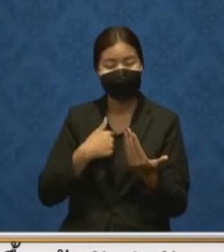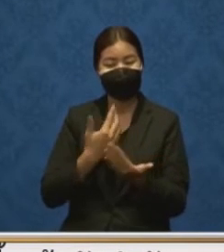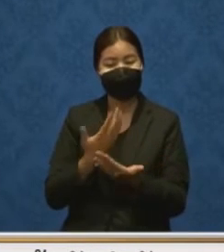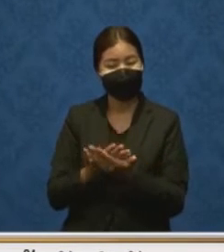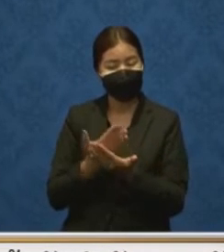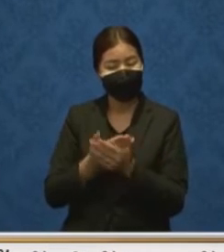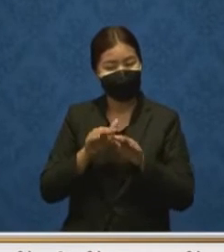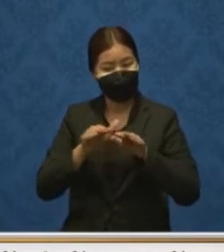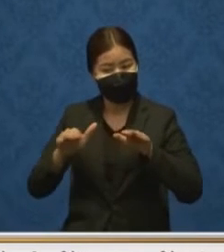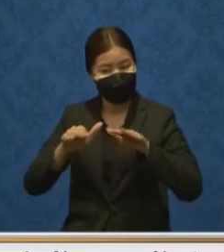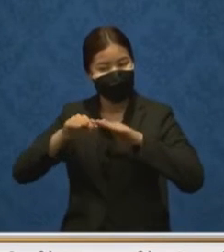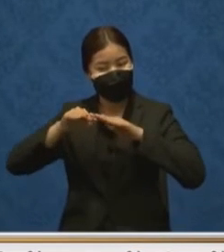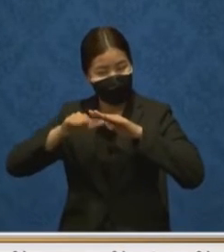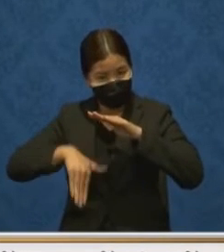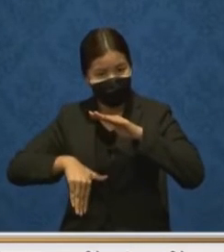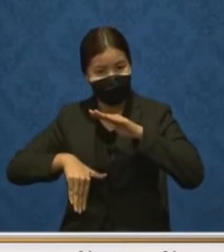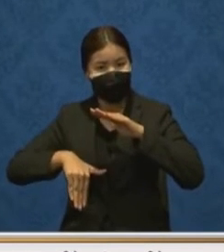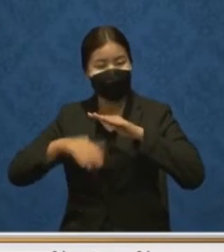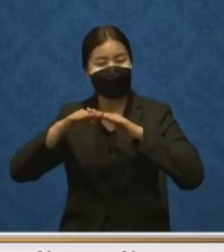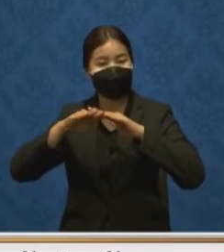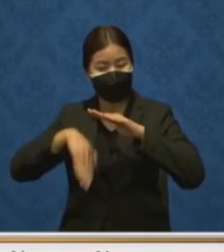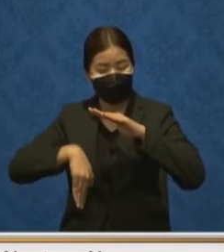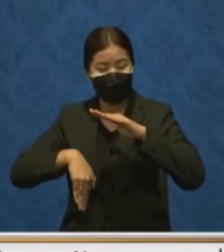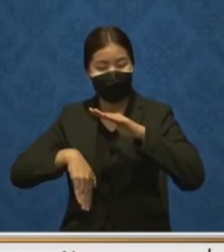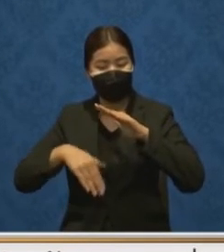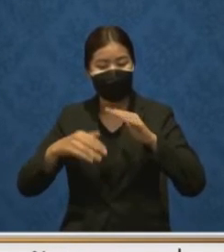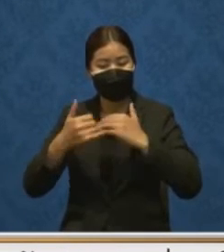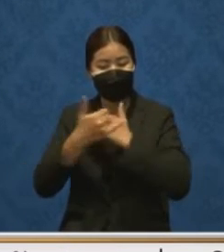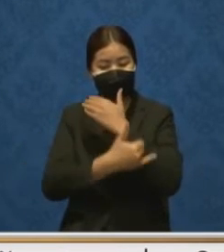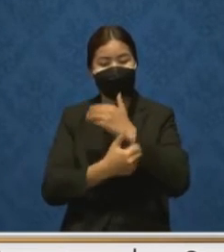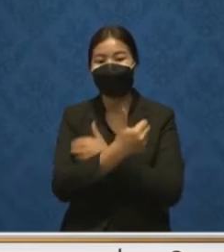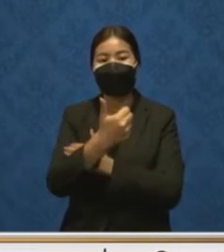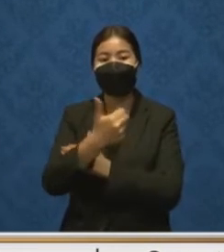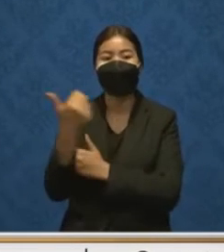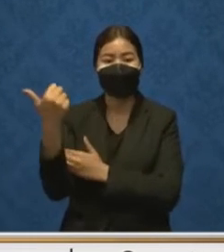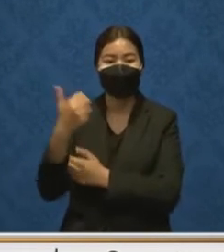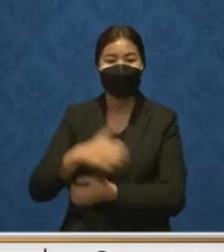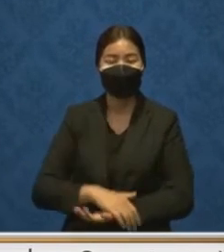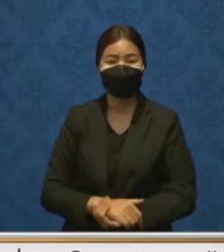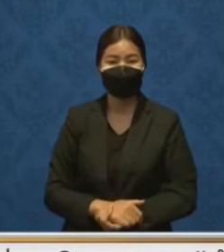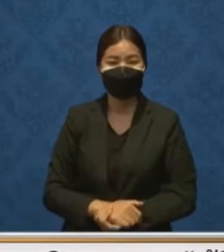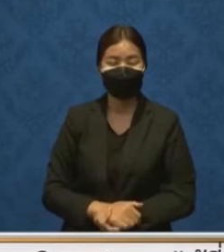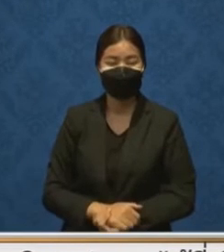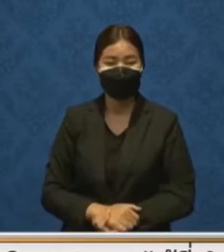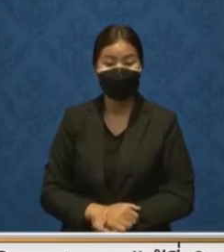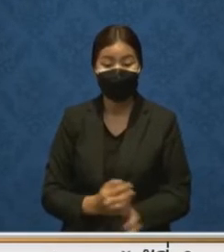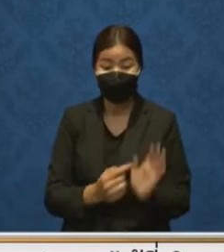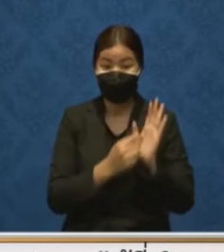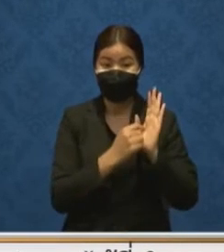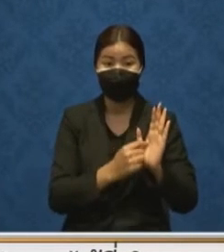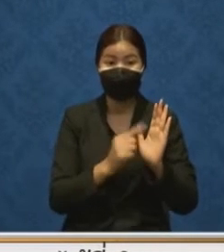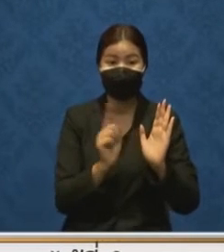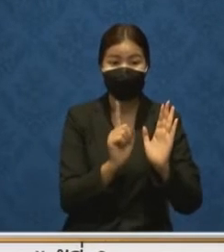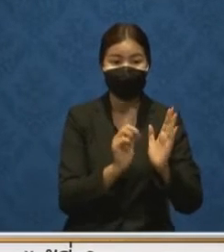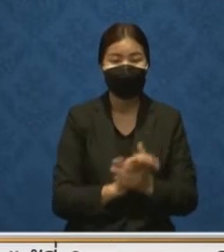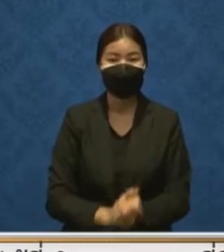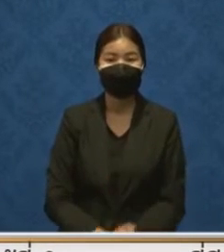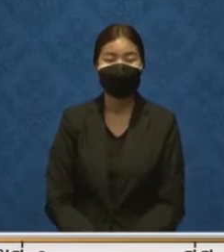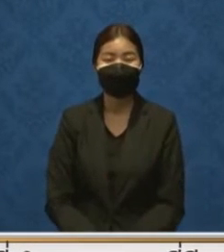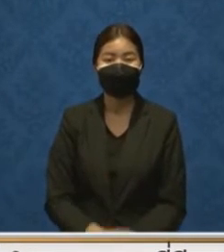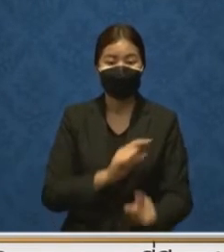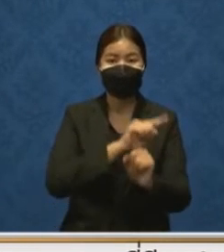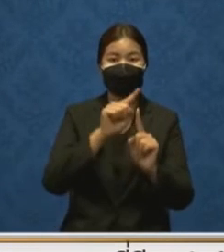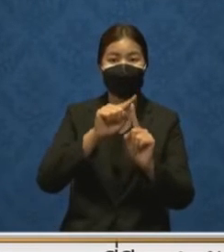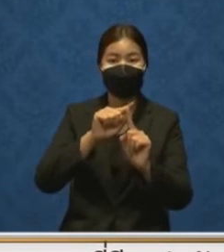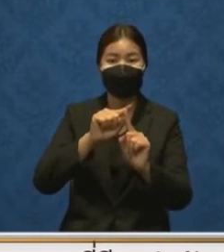ราคาที่ต่ำกว่าหลายประเทศในโลกผมยกตวอย่างเช่นนะครับวันท